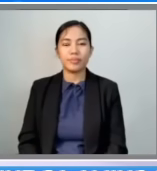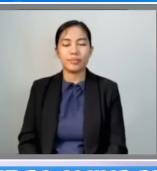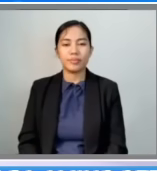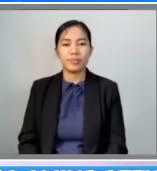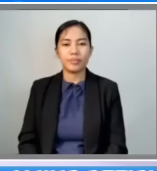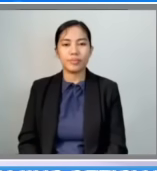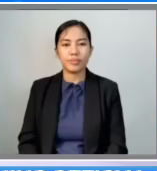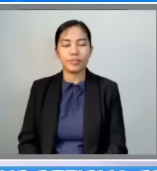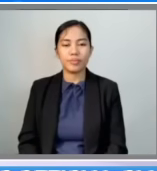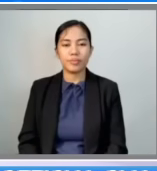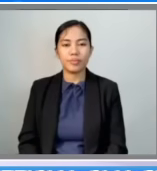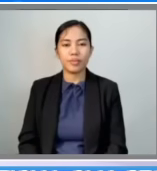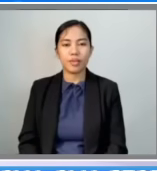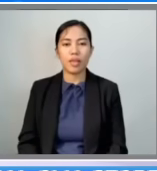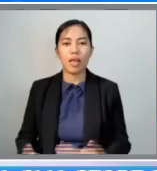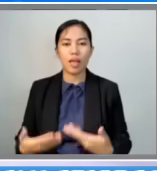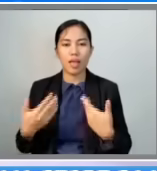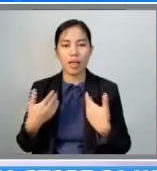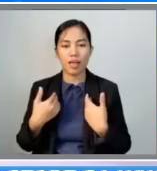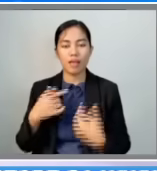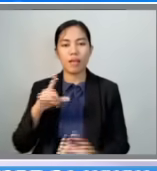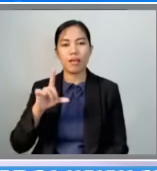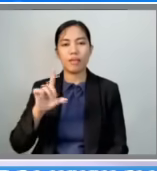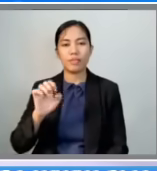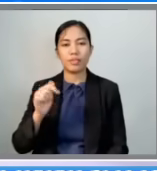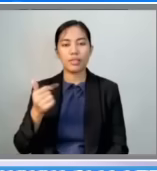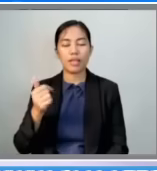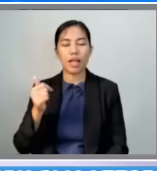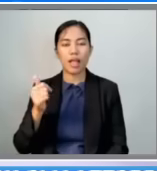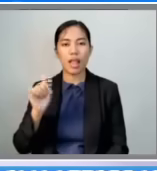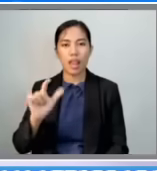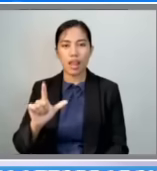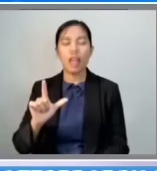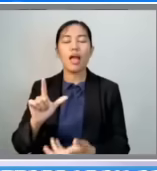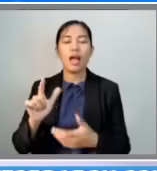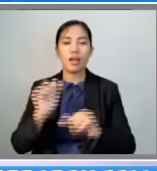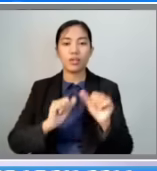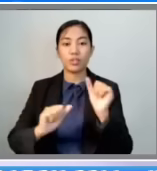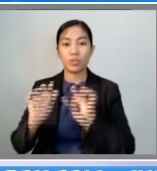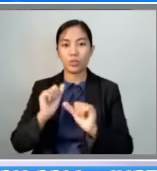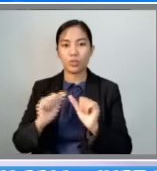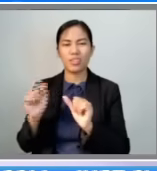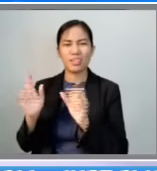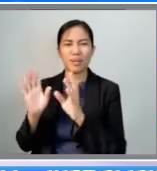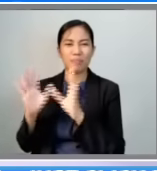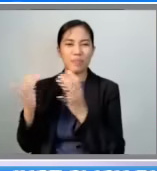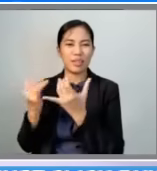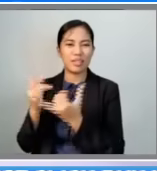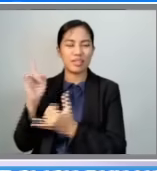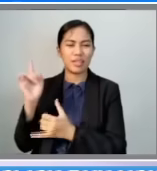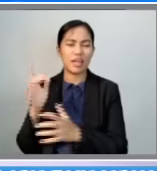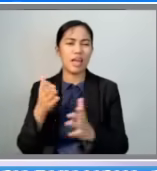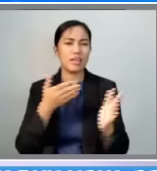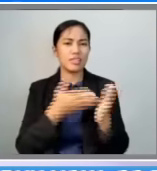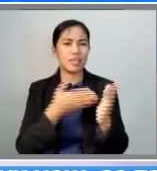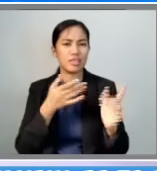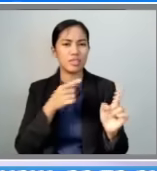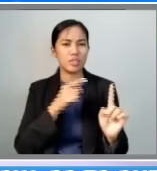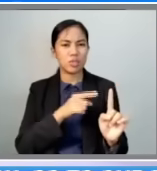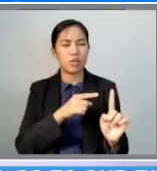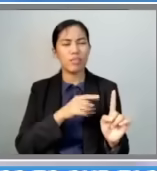Magkakaroon daw ng legal action ang label ng NCT member na si Jaehyun laban sa isang saseng o obsessive